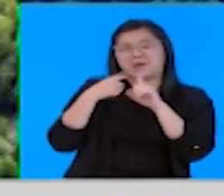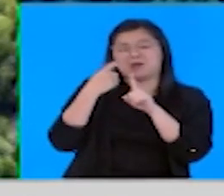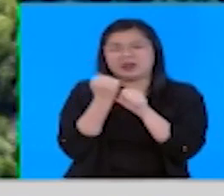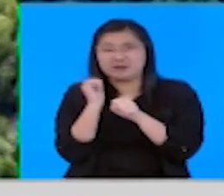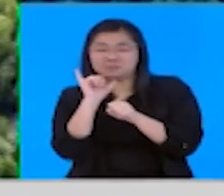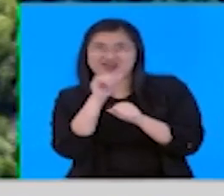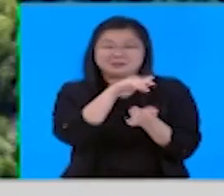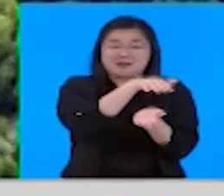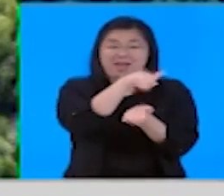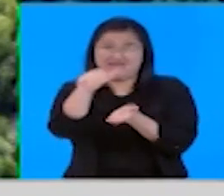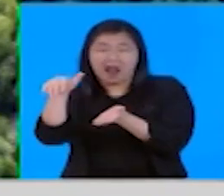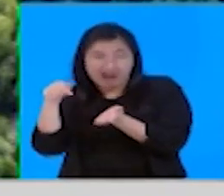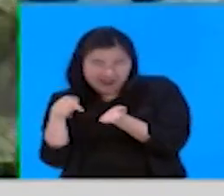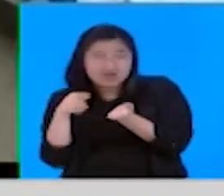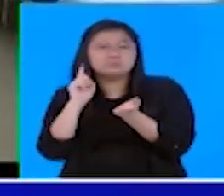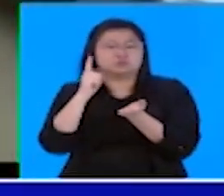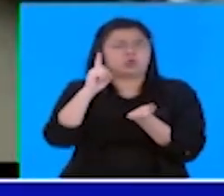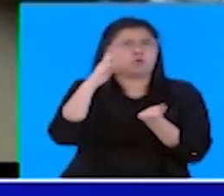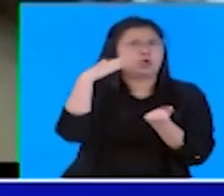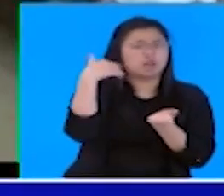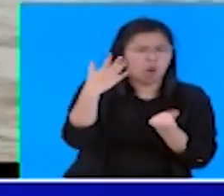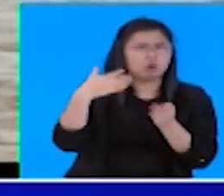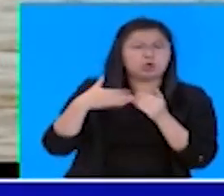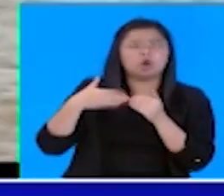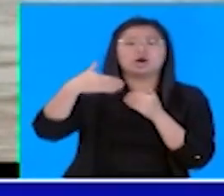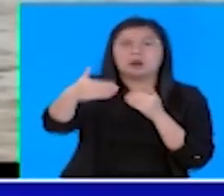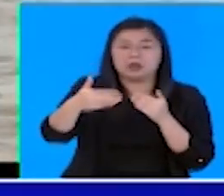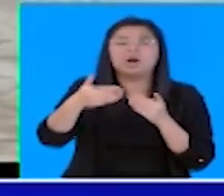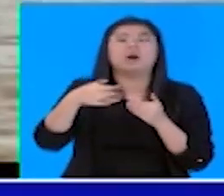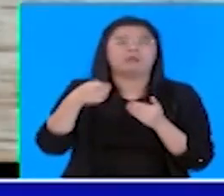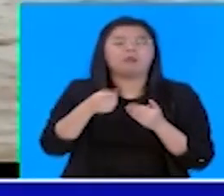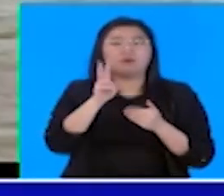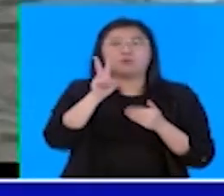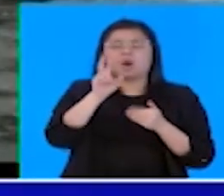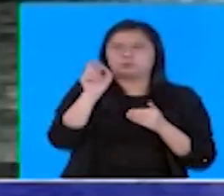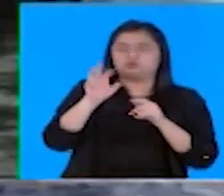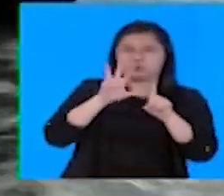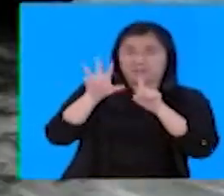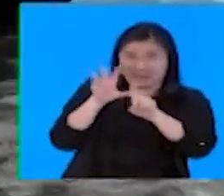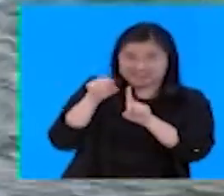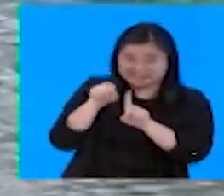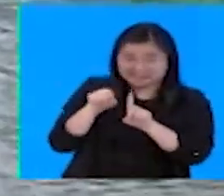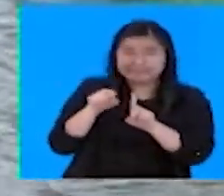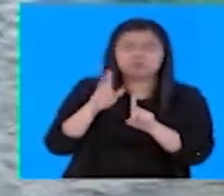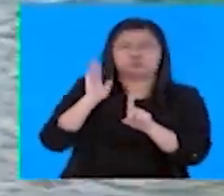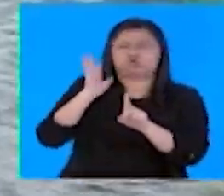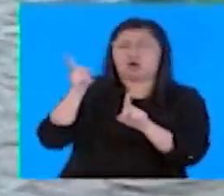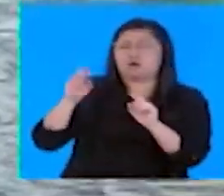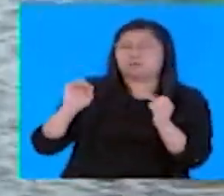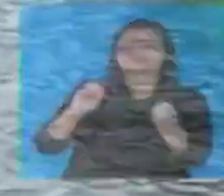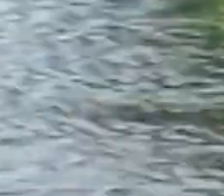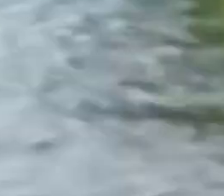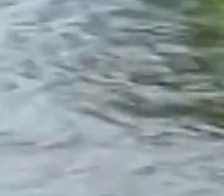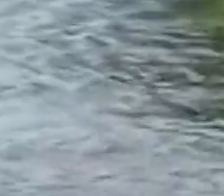satu tahun misalnya di tahun 2019 ya itu mencapai untuk bencana